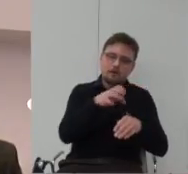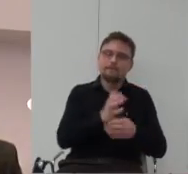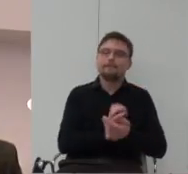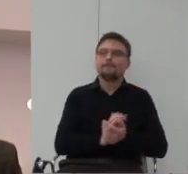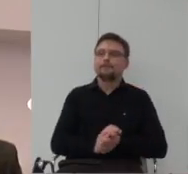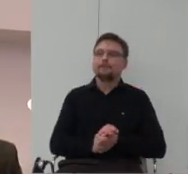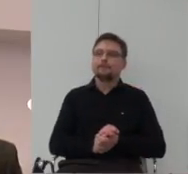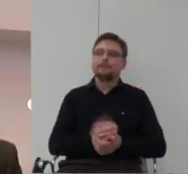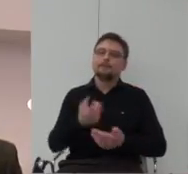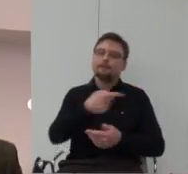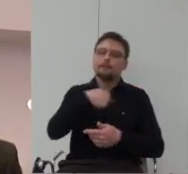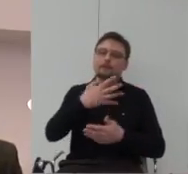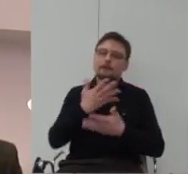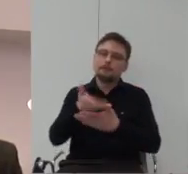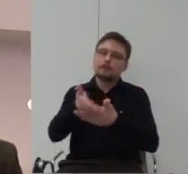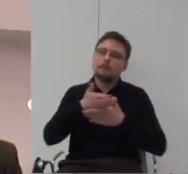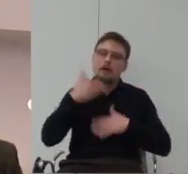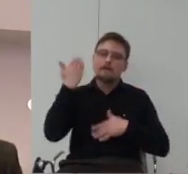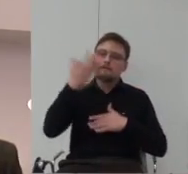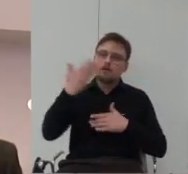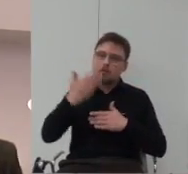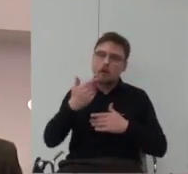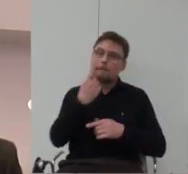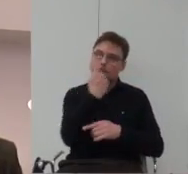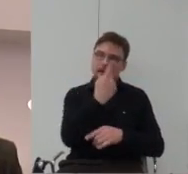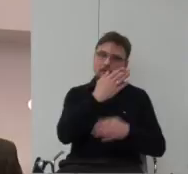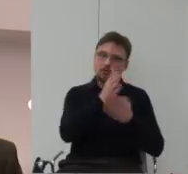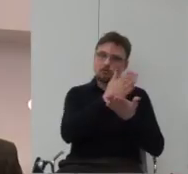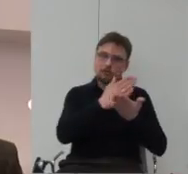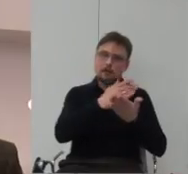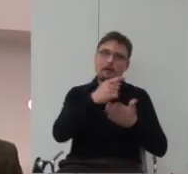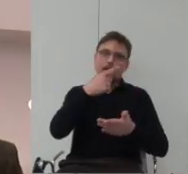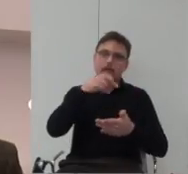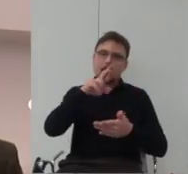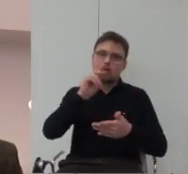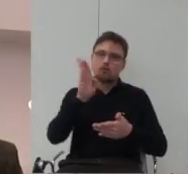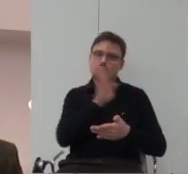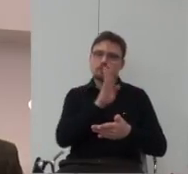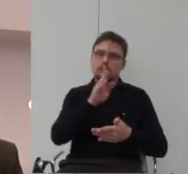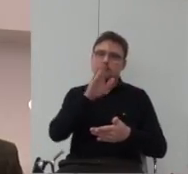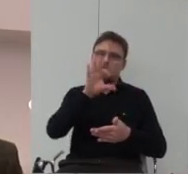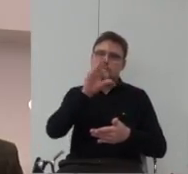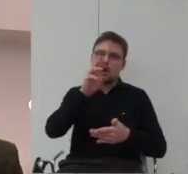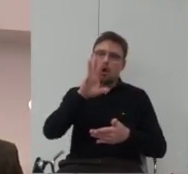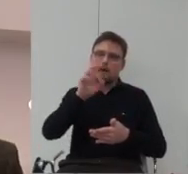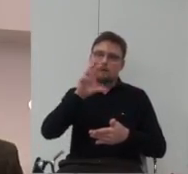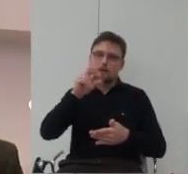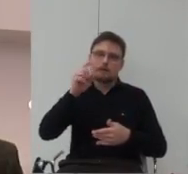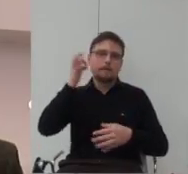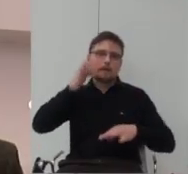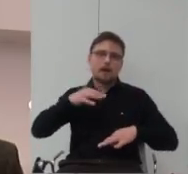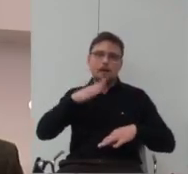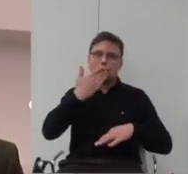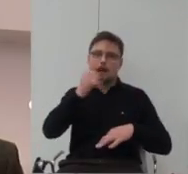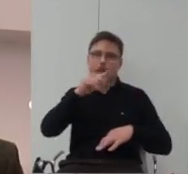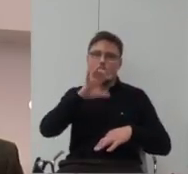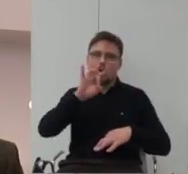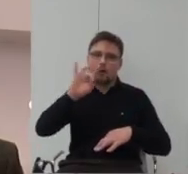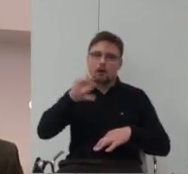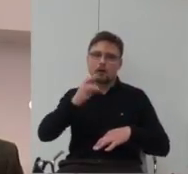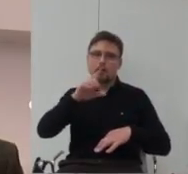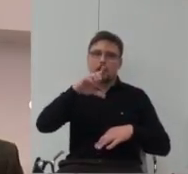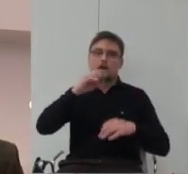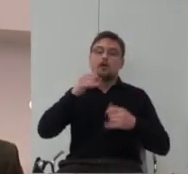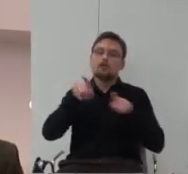na dwa takie podbloki, to chcielibyśmy zaprosić tutaj prelegentów z tej pierwszej części,